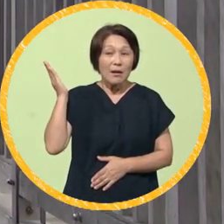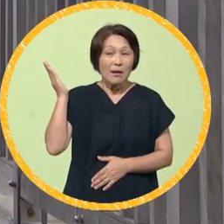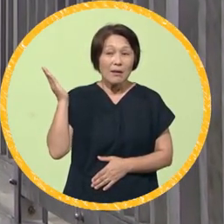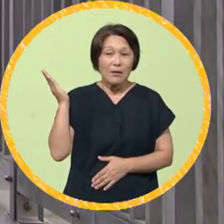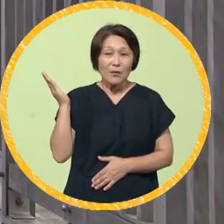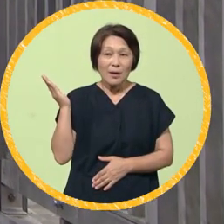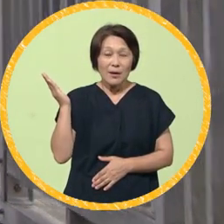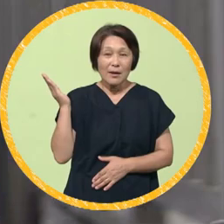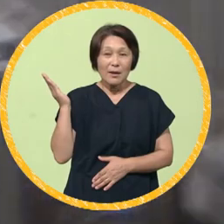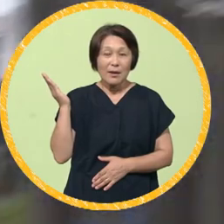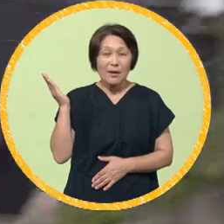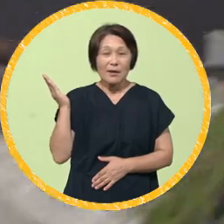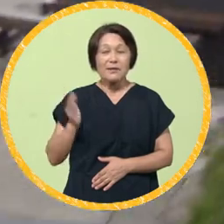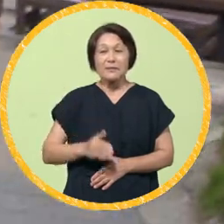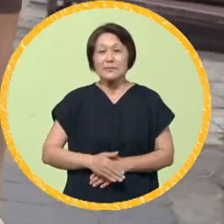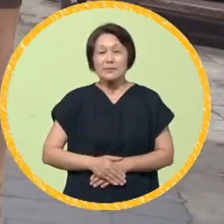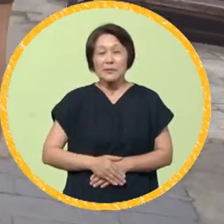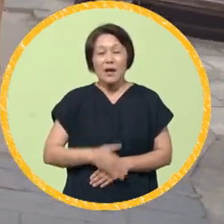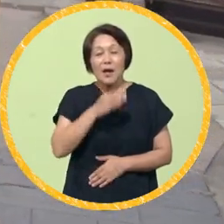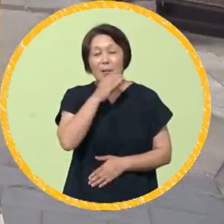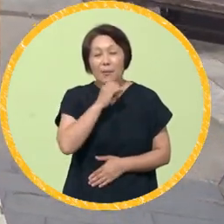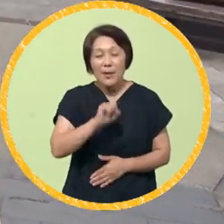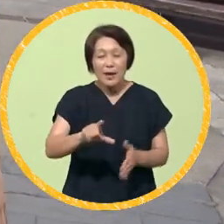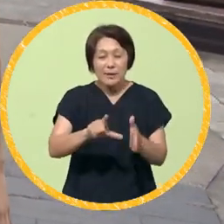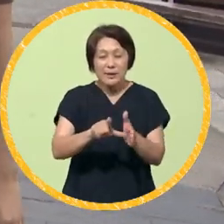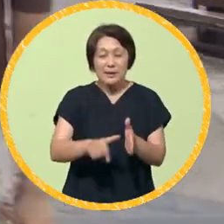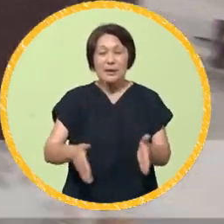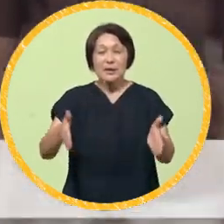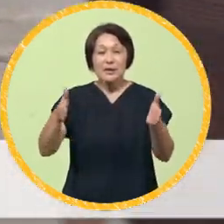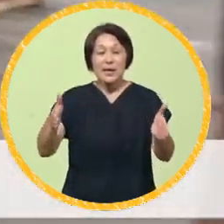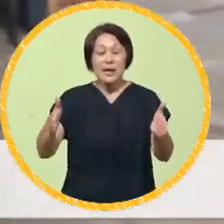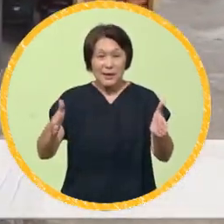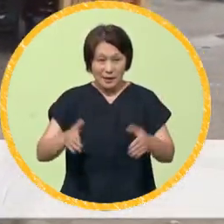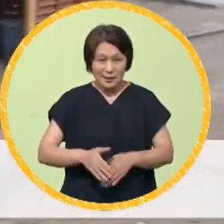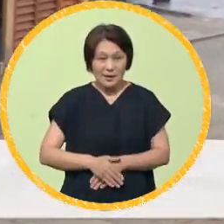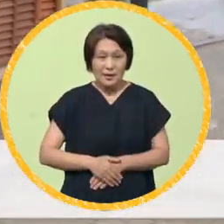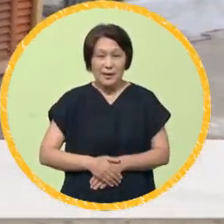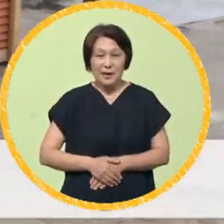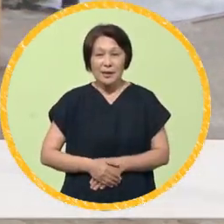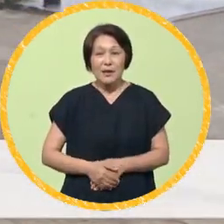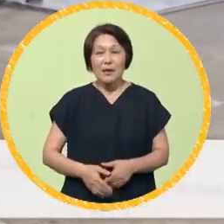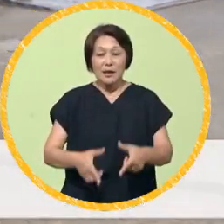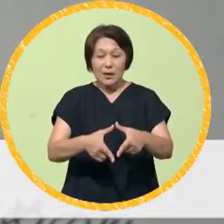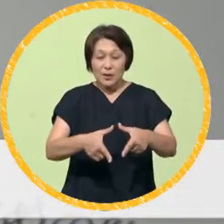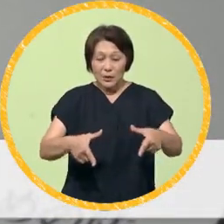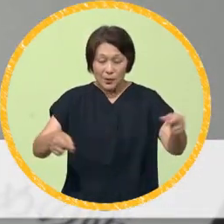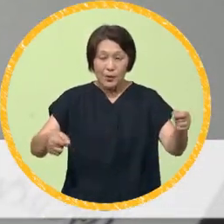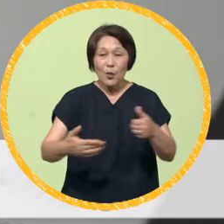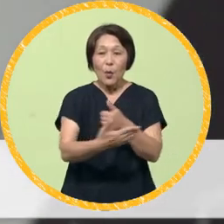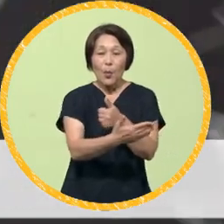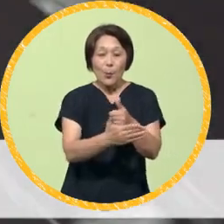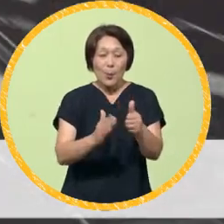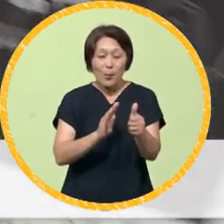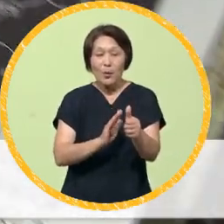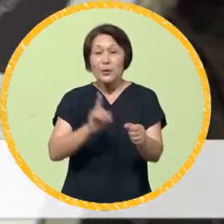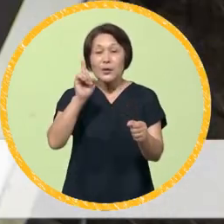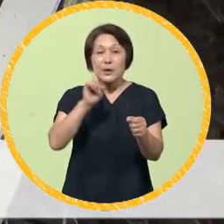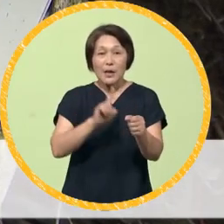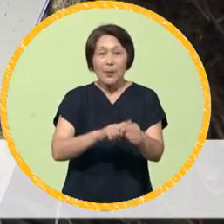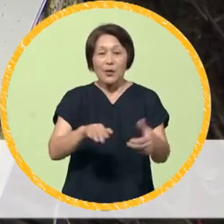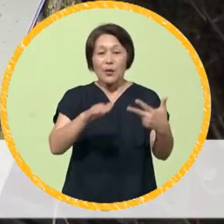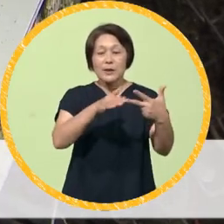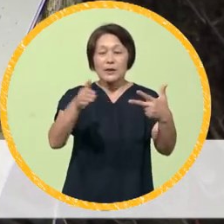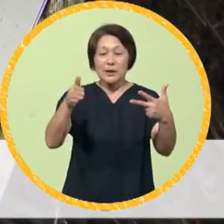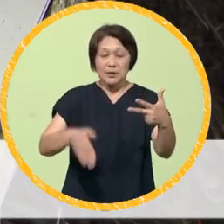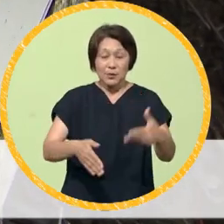い、ここですね、はい、明治時代に陸軍とか海軍が、はい、国を守るための施設をいろいろ作った